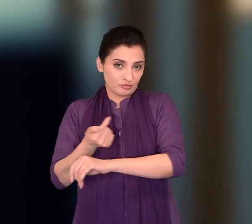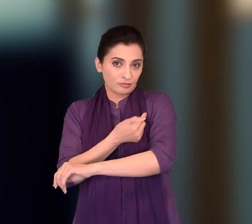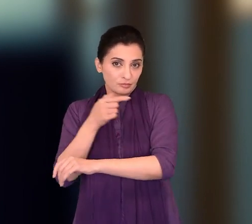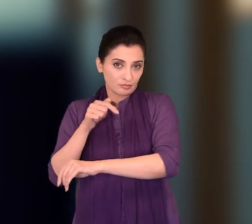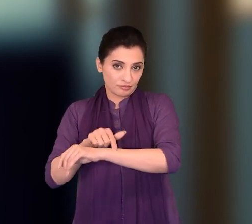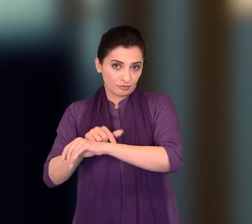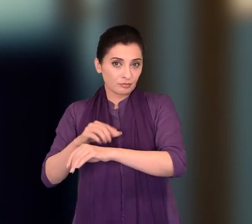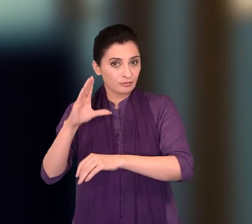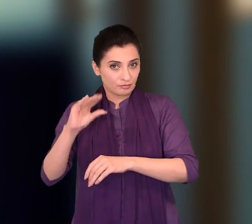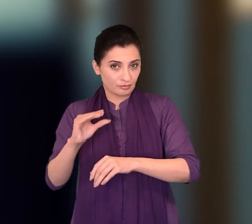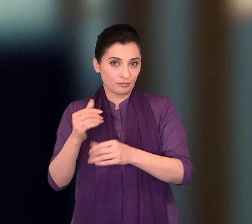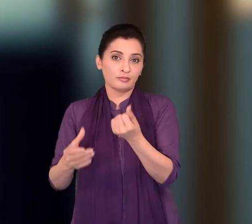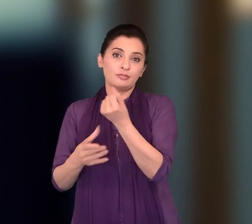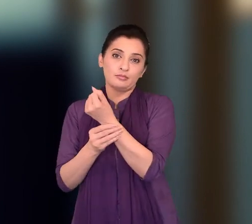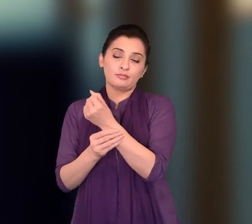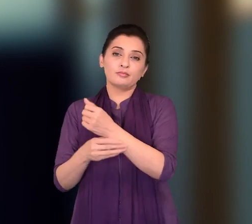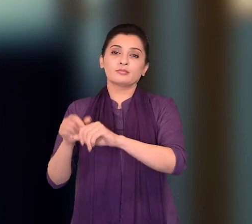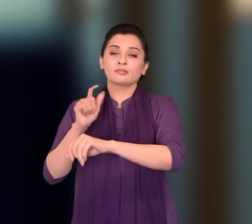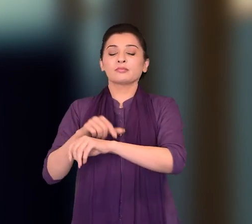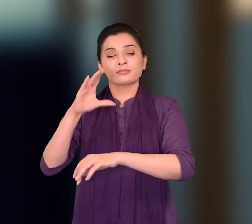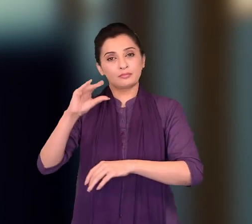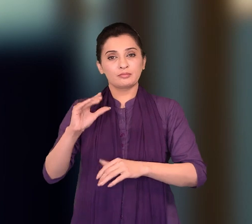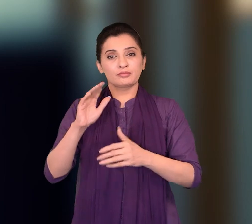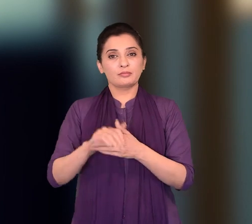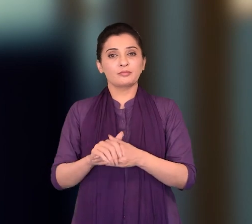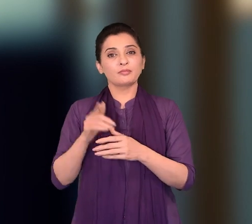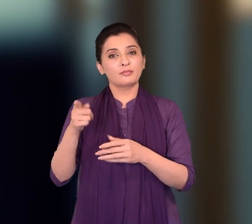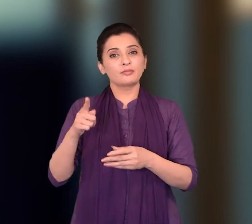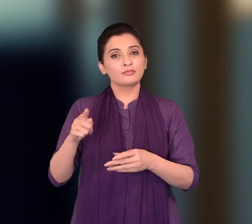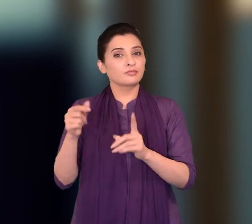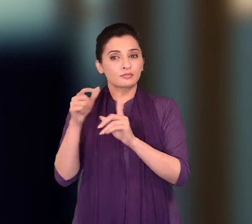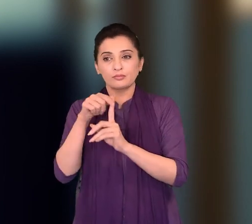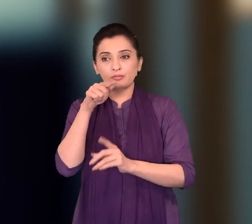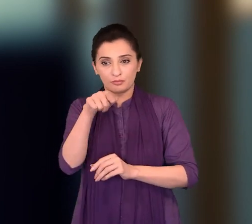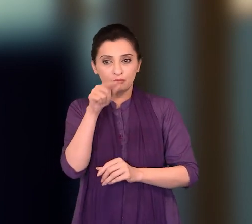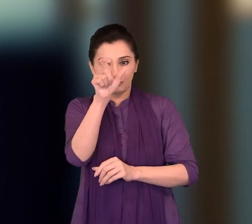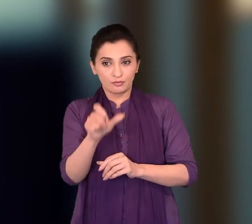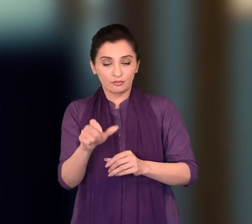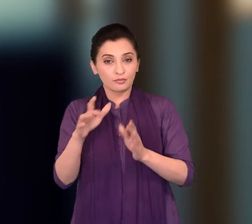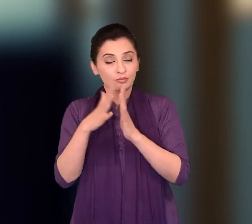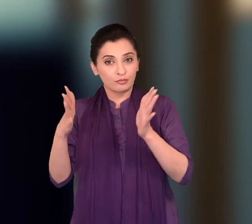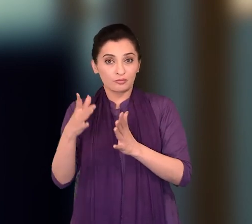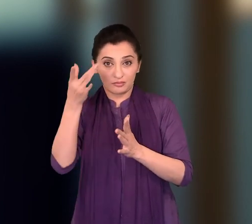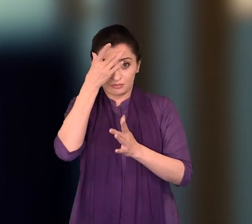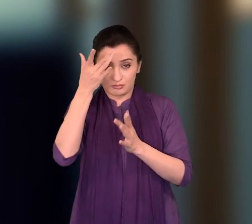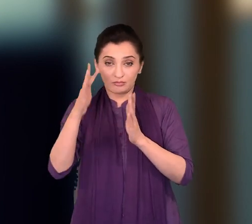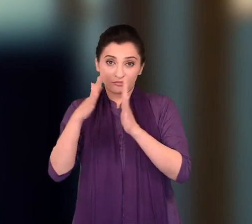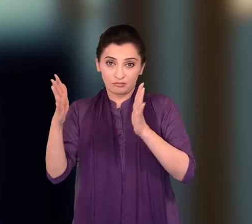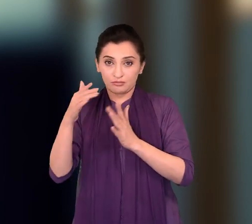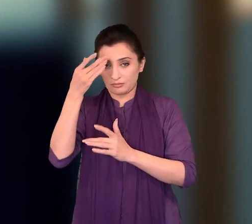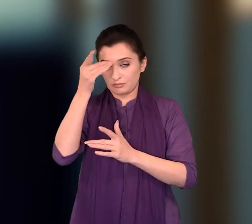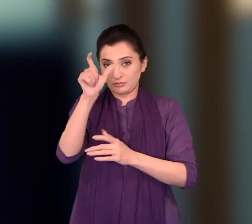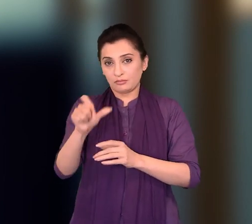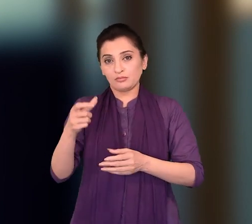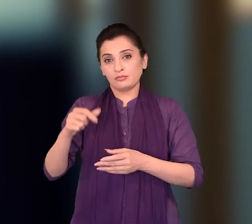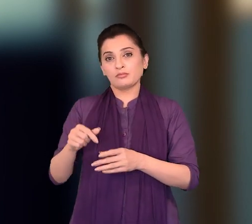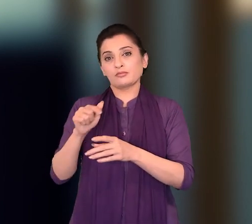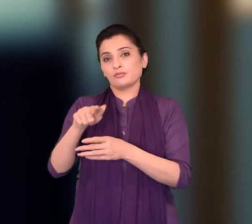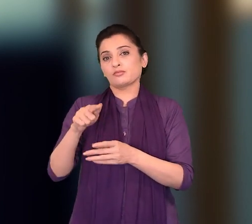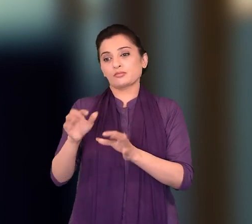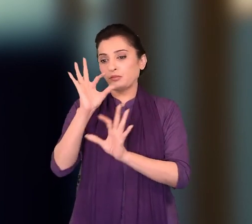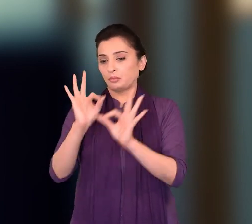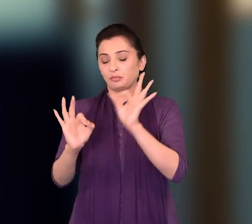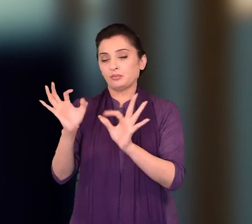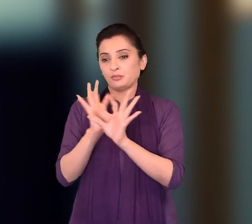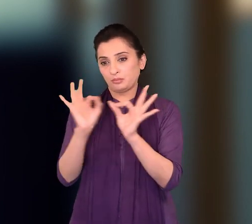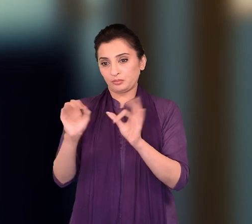کی ایک تو ڈاکٹر کا ٹائم بچتا ہے, مریض کا ٹائم بھی بچتا ہے, اور ڈاکٹر اپنا ٹائم اس مریض پہ لگا سکتا ہے جس کو جینونلی اس کی